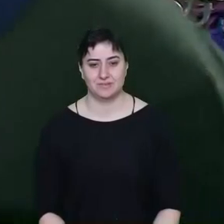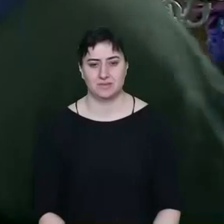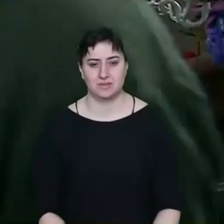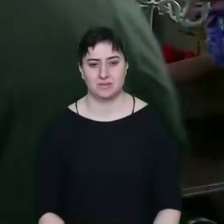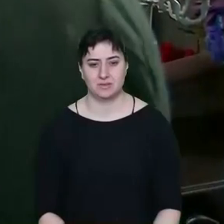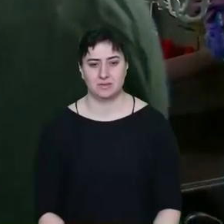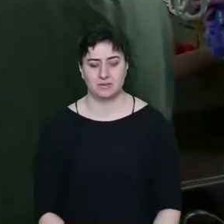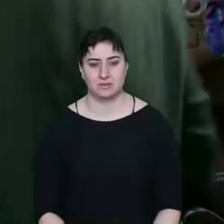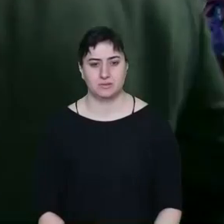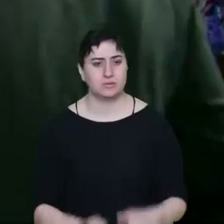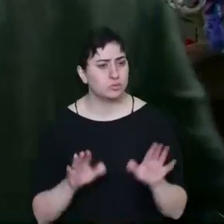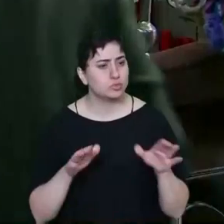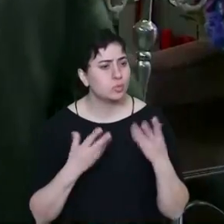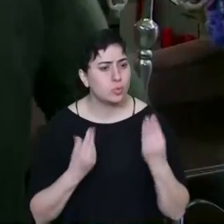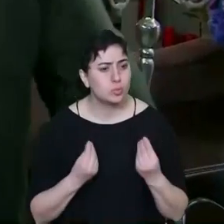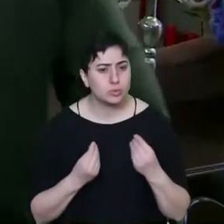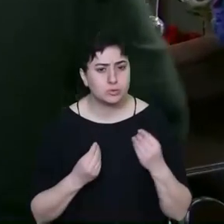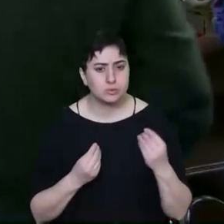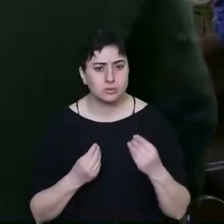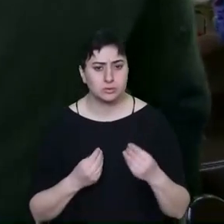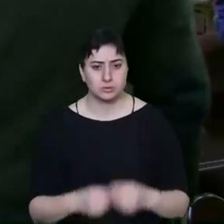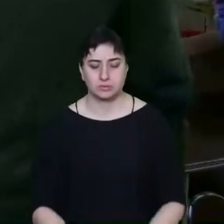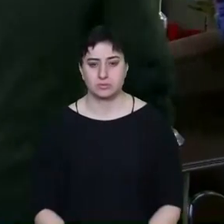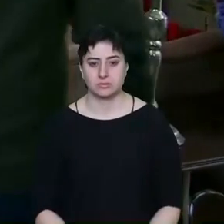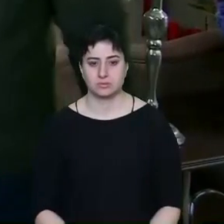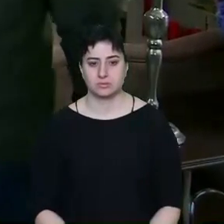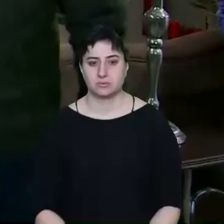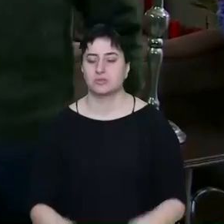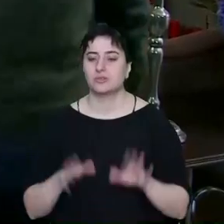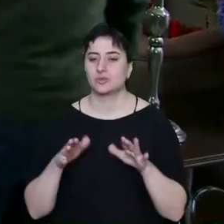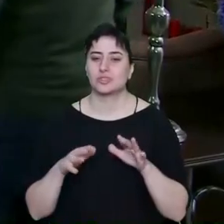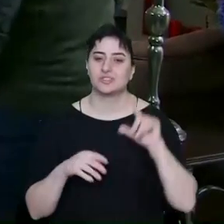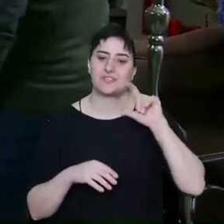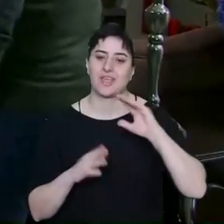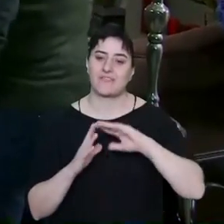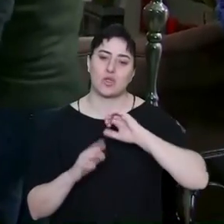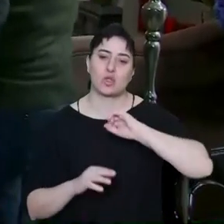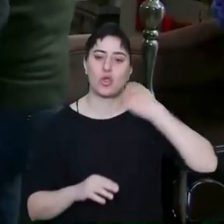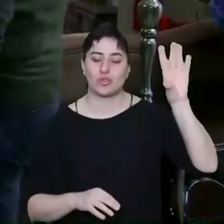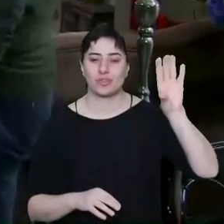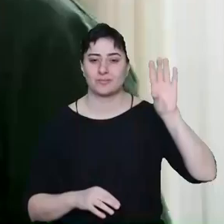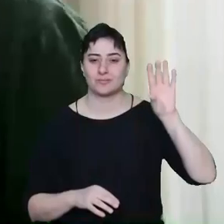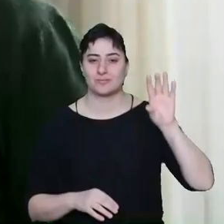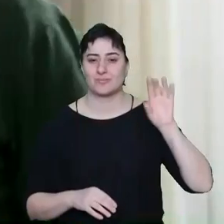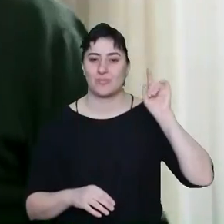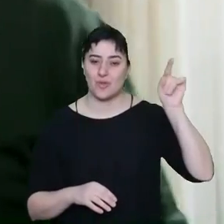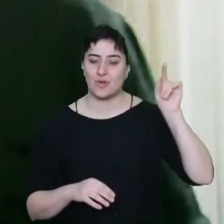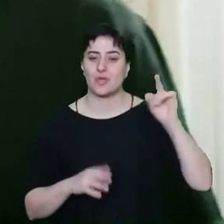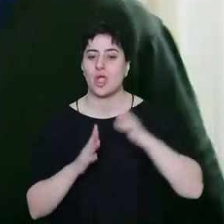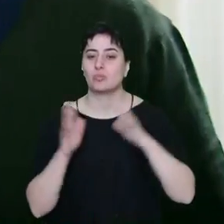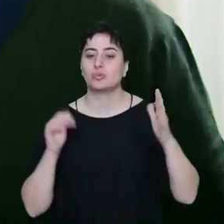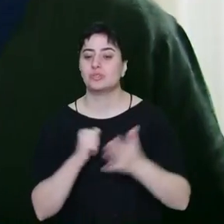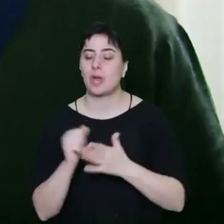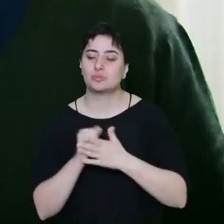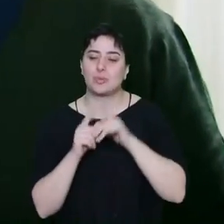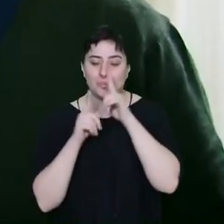Kemal'im. Kuş nerede? Bir yere mi kaldırdın? Kuşu Cahit'in evine gönderdim Serpil. Orada en büyük